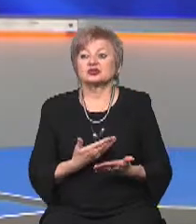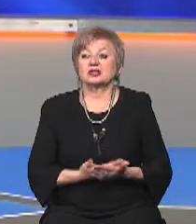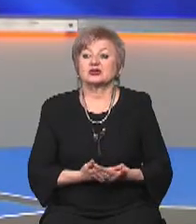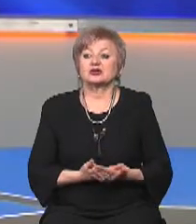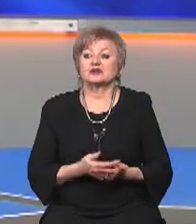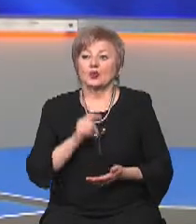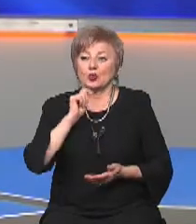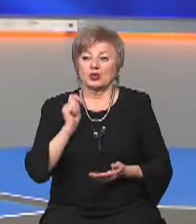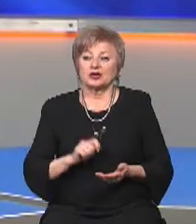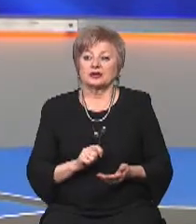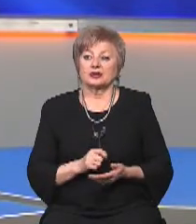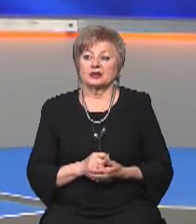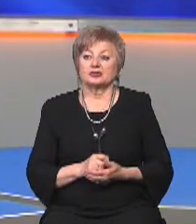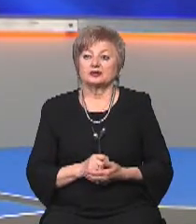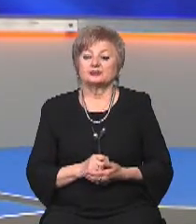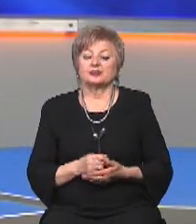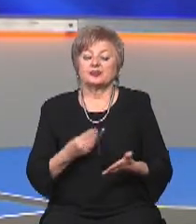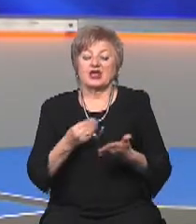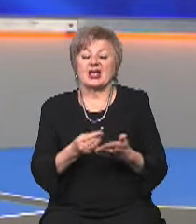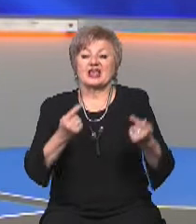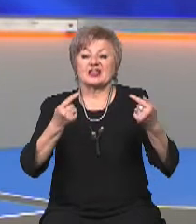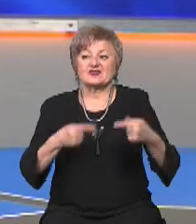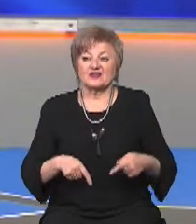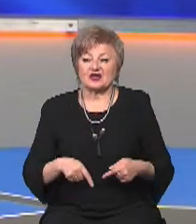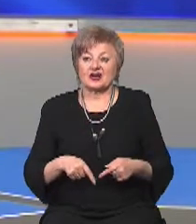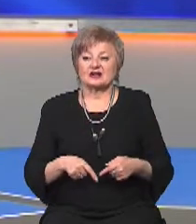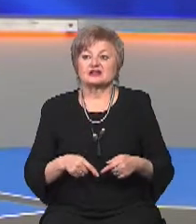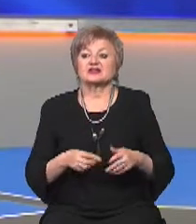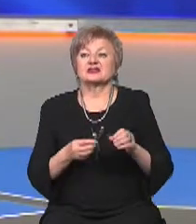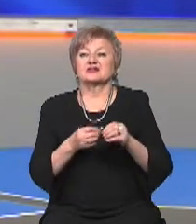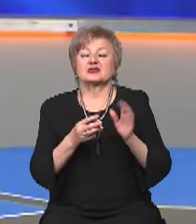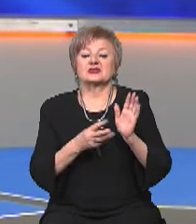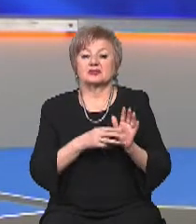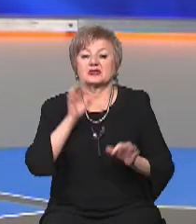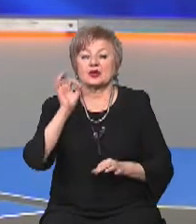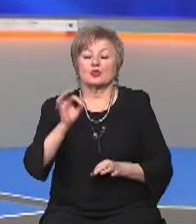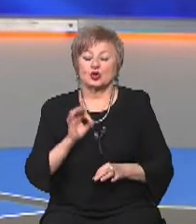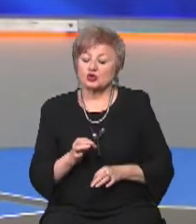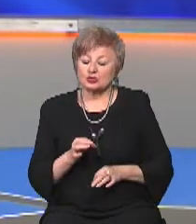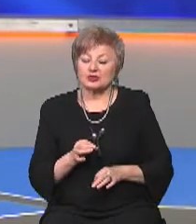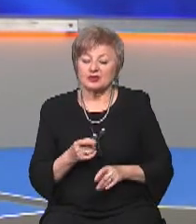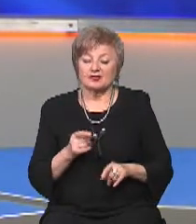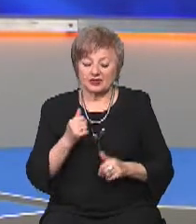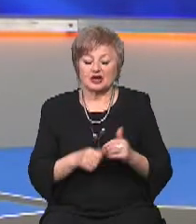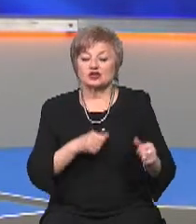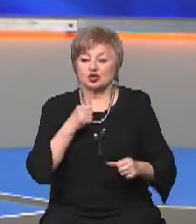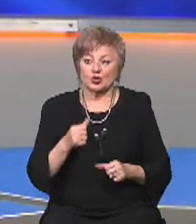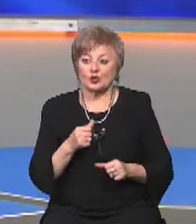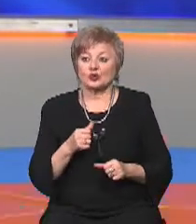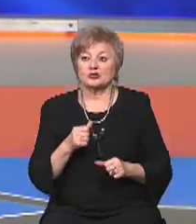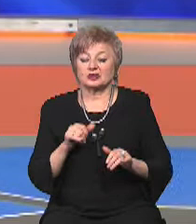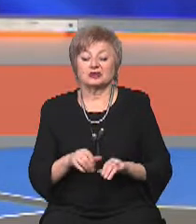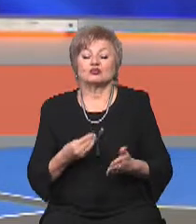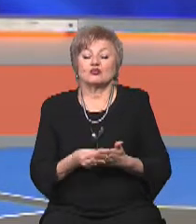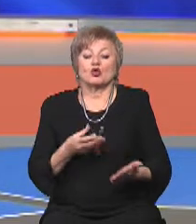в Україні інфляція 8-12% кожного року відбувається, і здорожчання